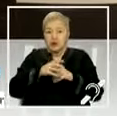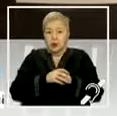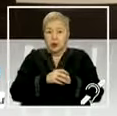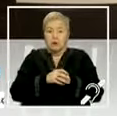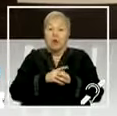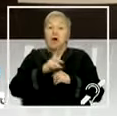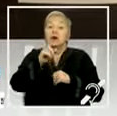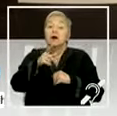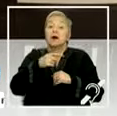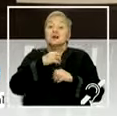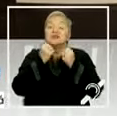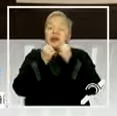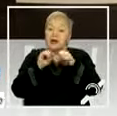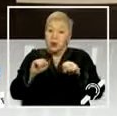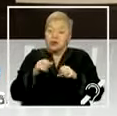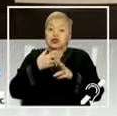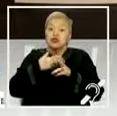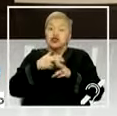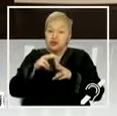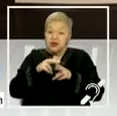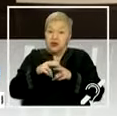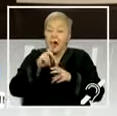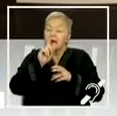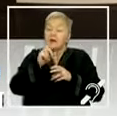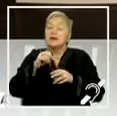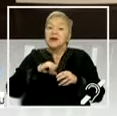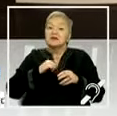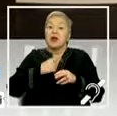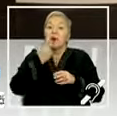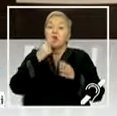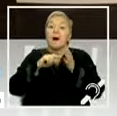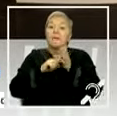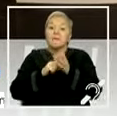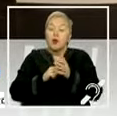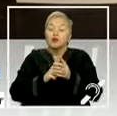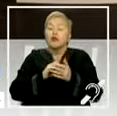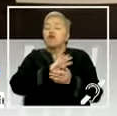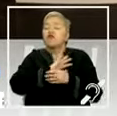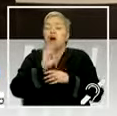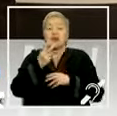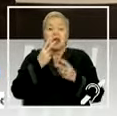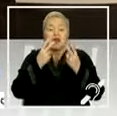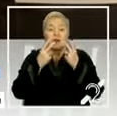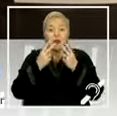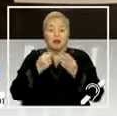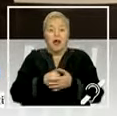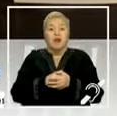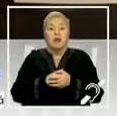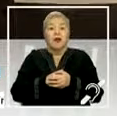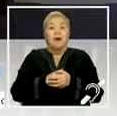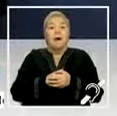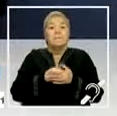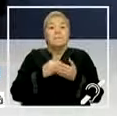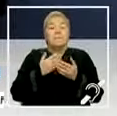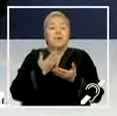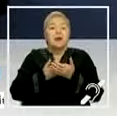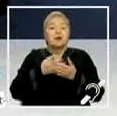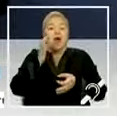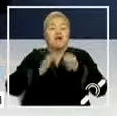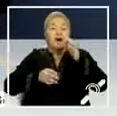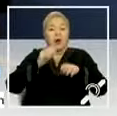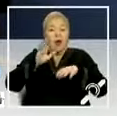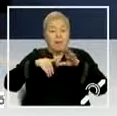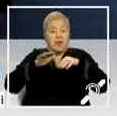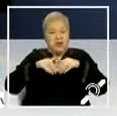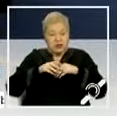Integritatea reprezintă un reper nu important, extrem de important în evaluarea miniștrilor